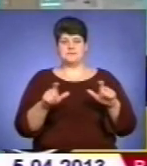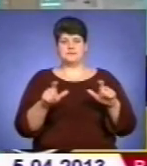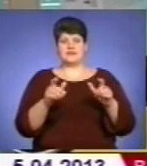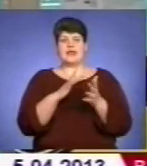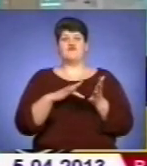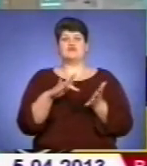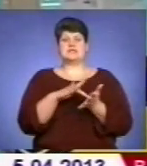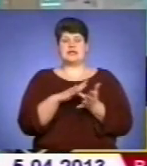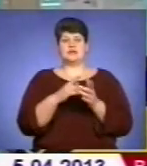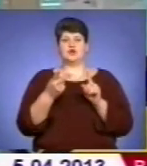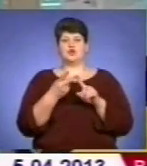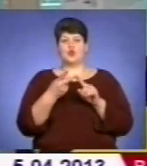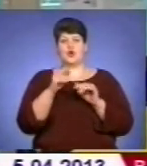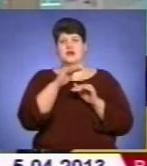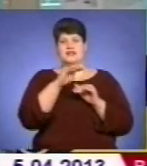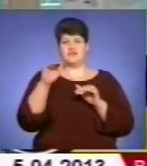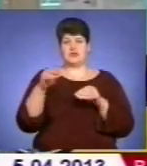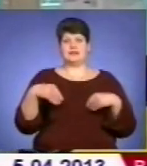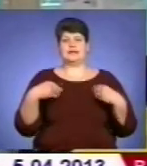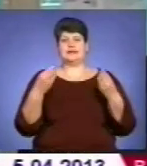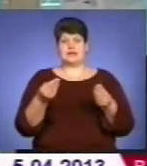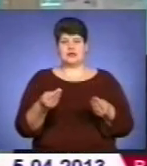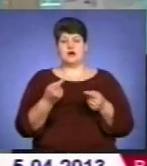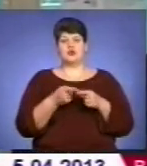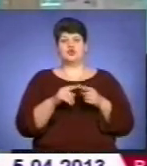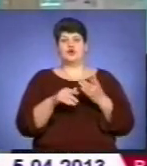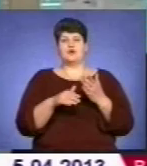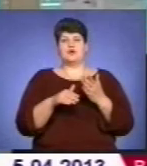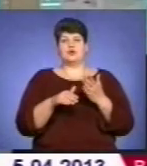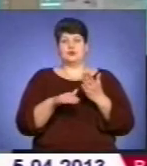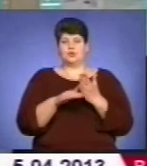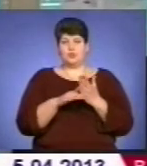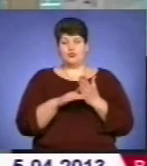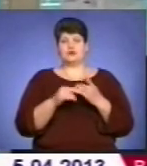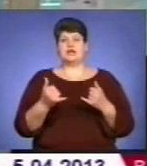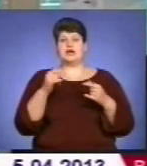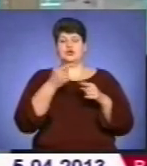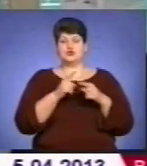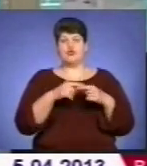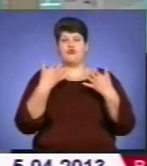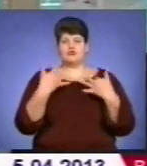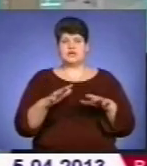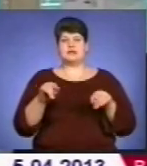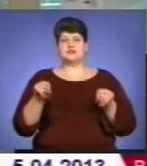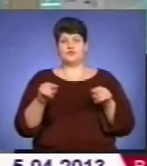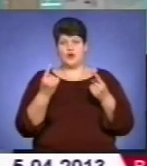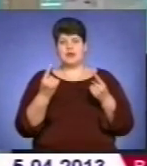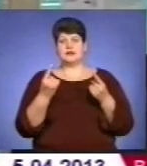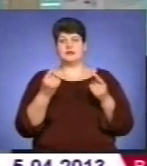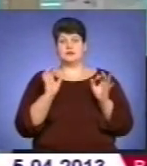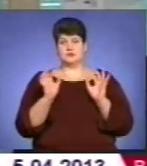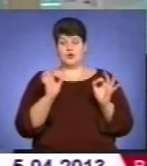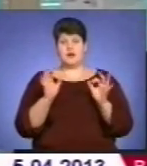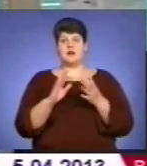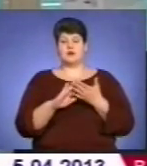центр другого рівня надання цього виду допомоги. Для цього ми вже створили об'єктивні